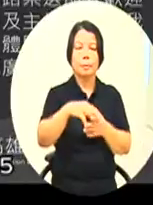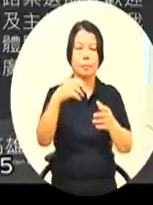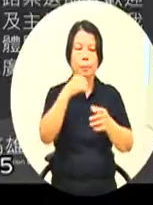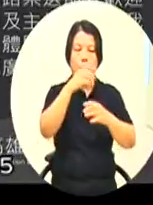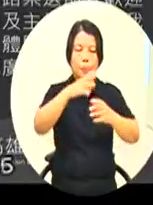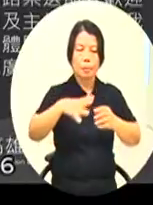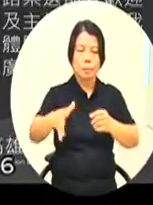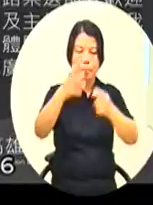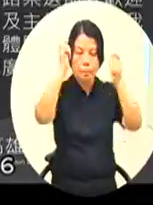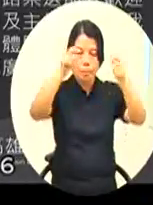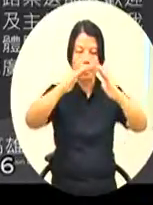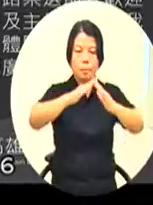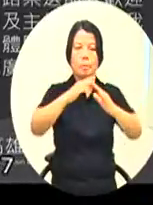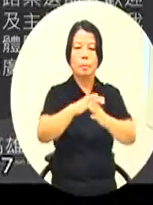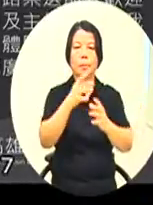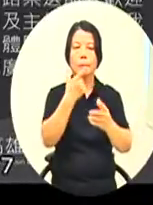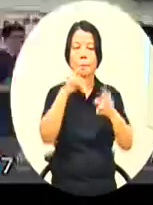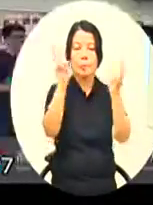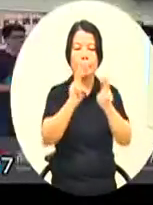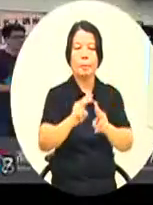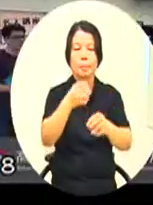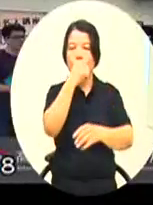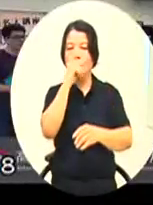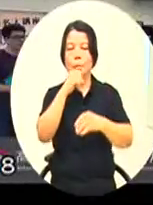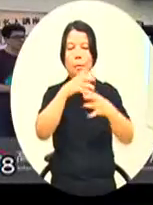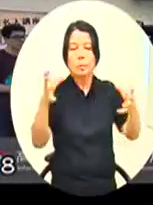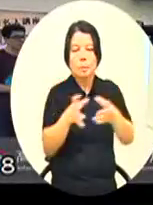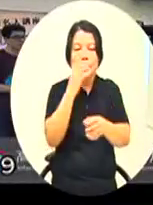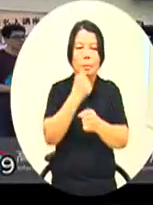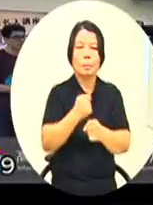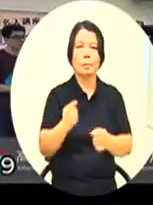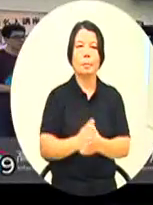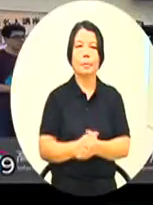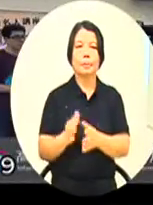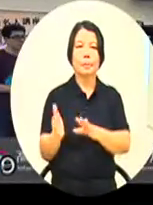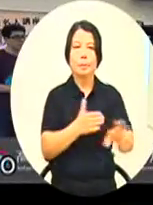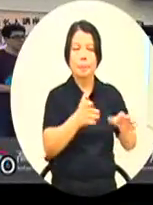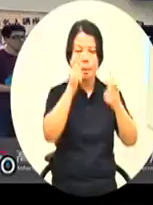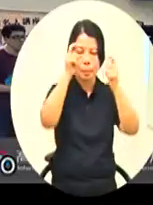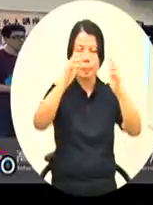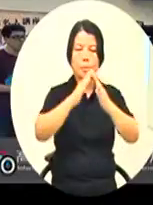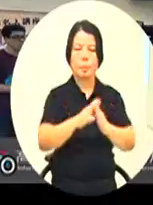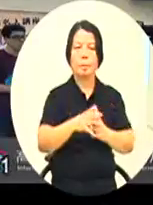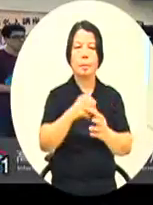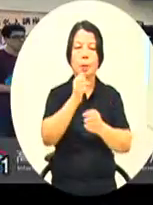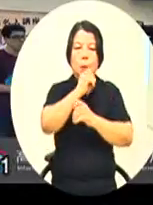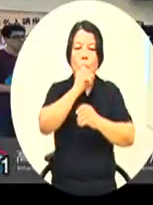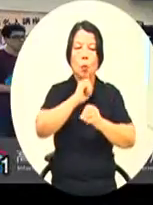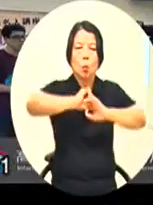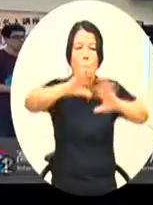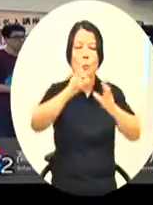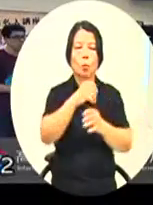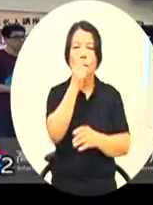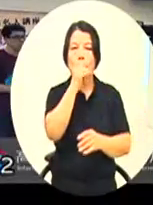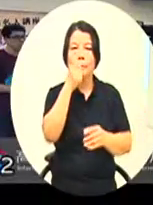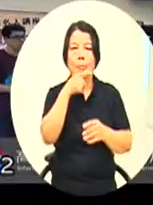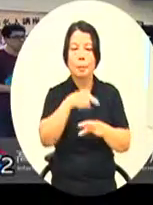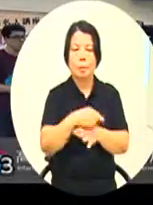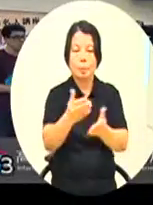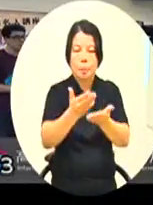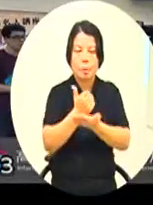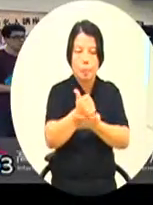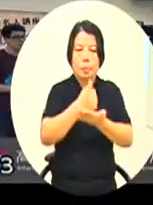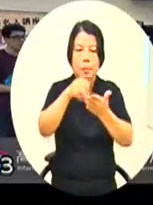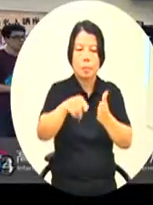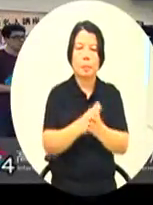高雄的广播电台业者一起合作。下一页。那从在高雄广播节办理的同时呢，我们也邀请知名的广播